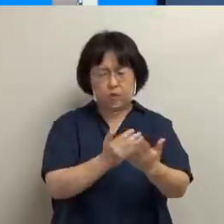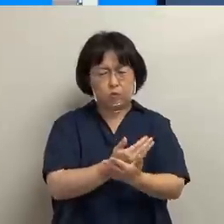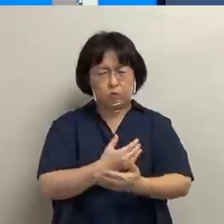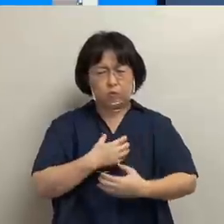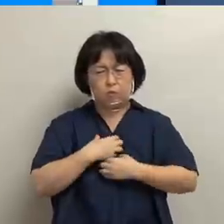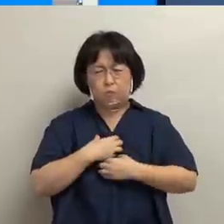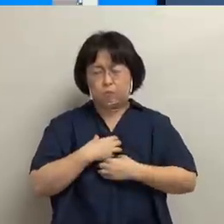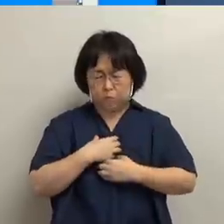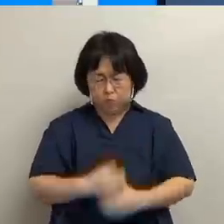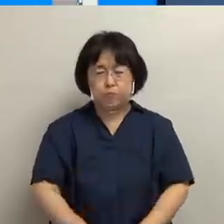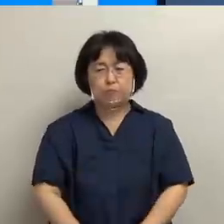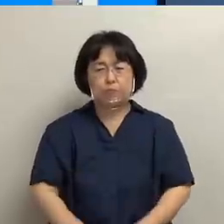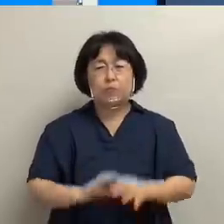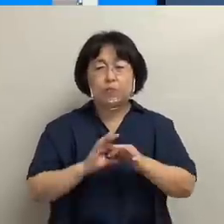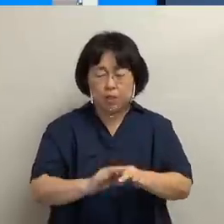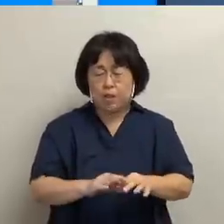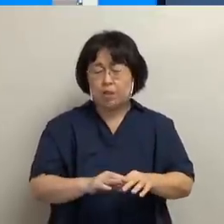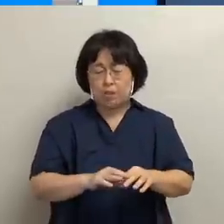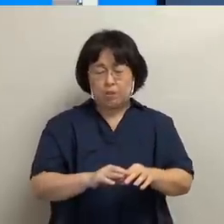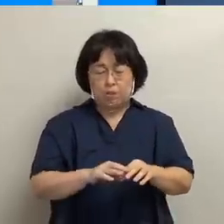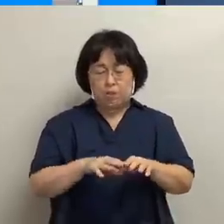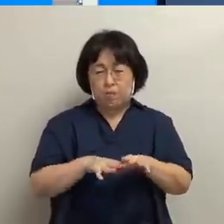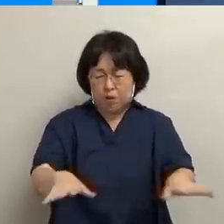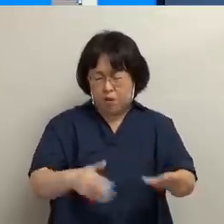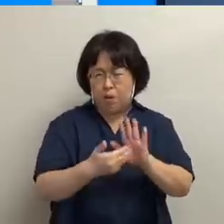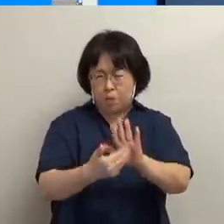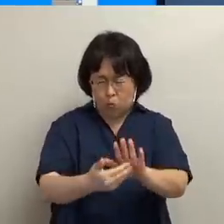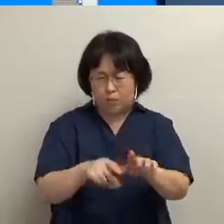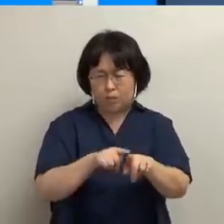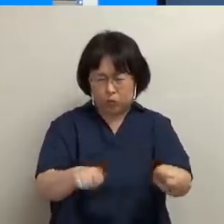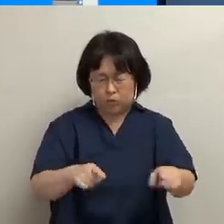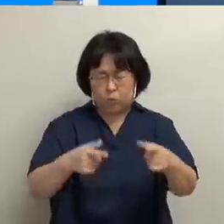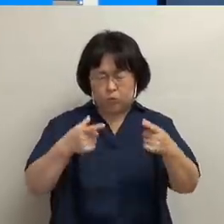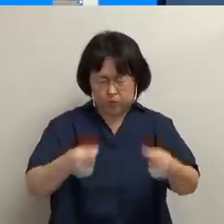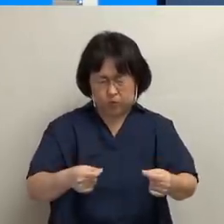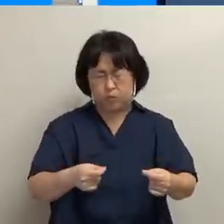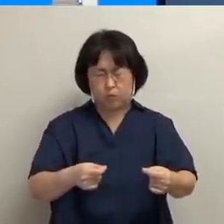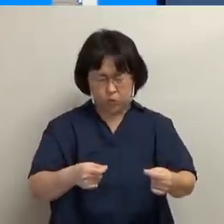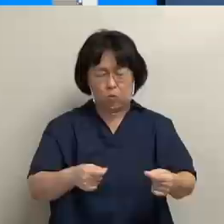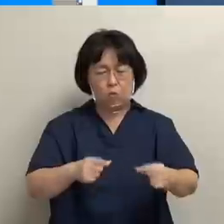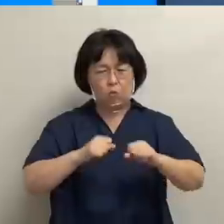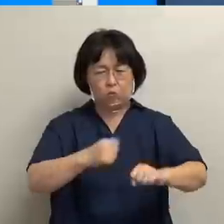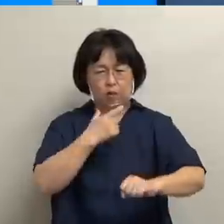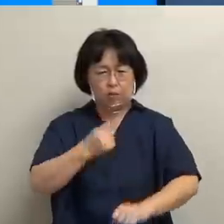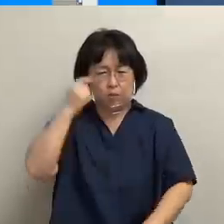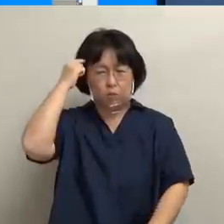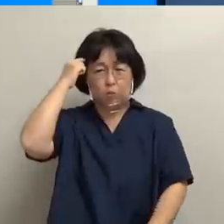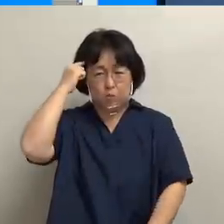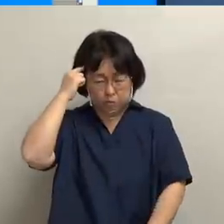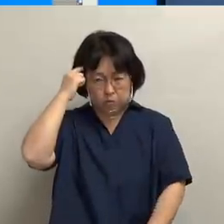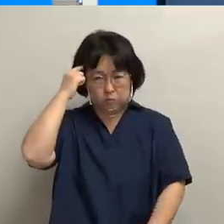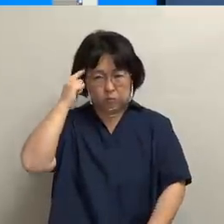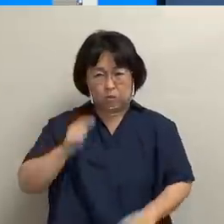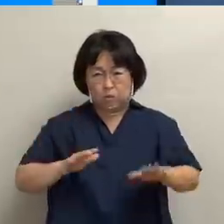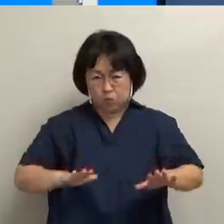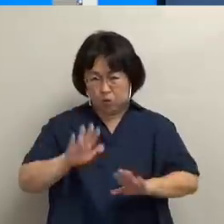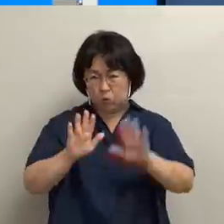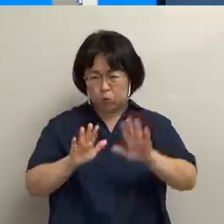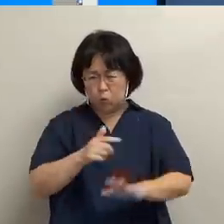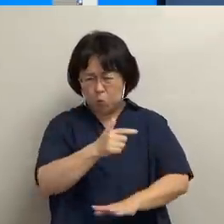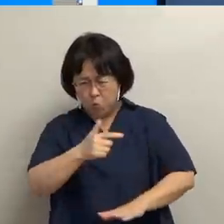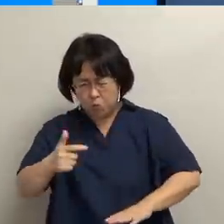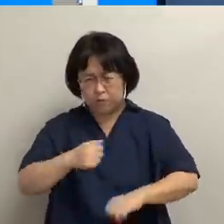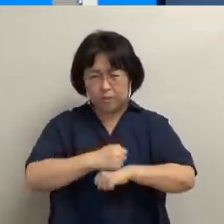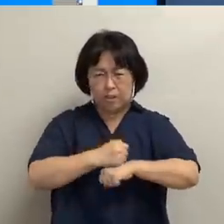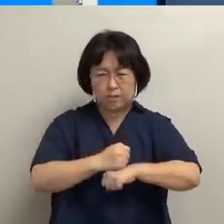蔓延防止措置を徹底的に活用していきたいと思いますのでぜひ皆さん今の状況が非常に深刻